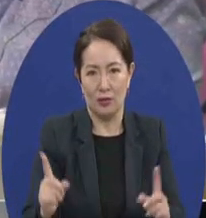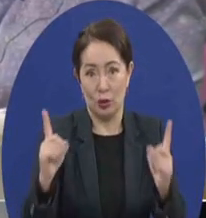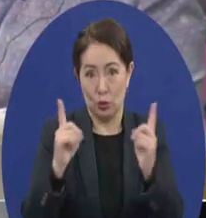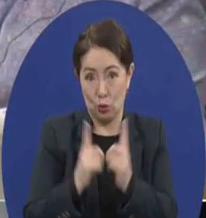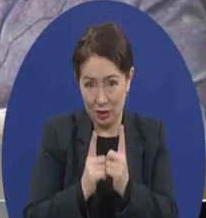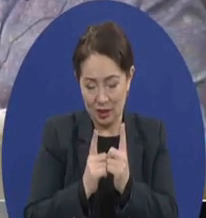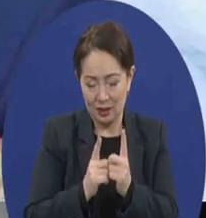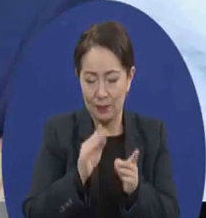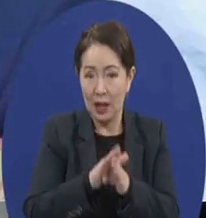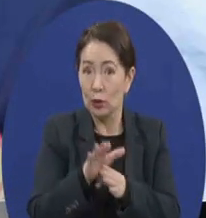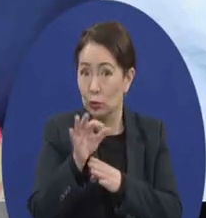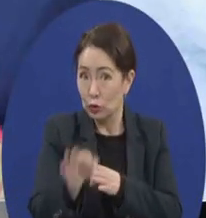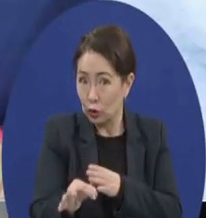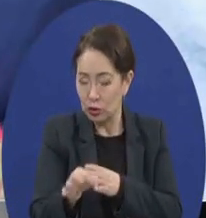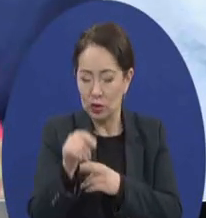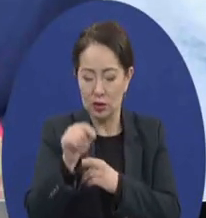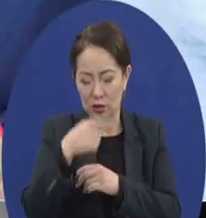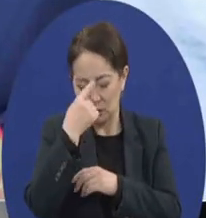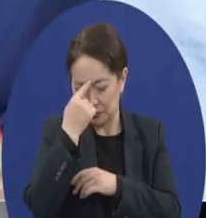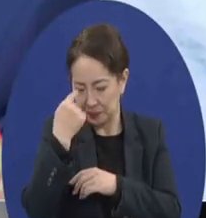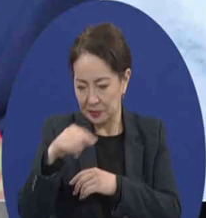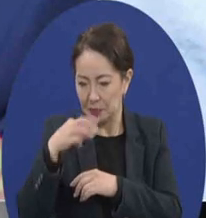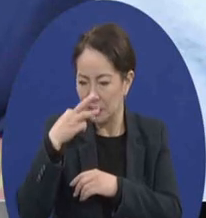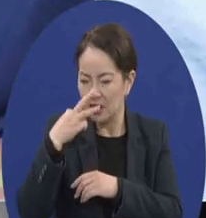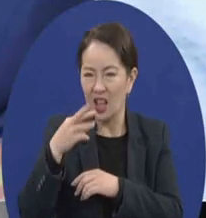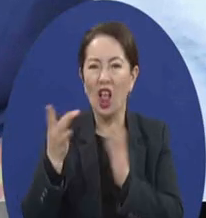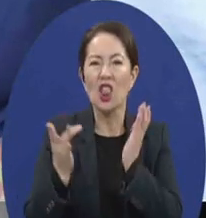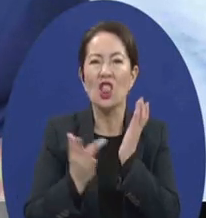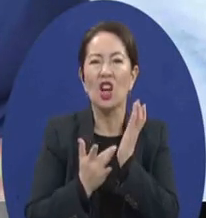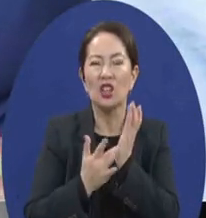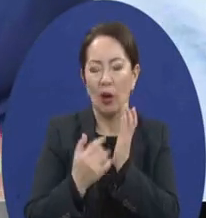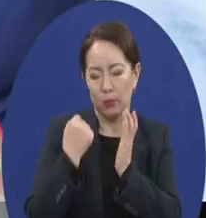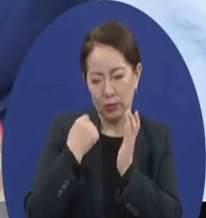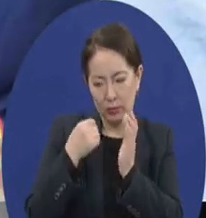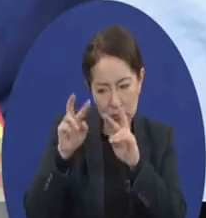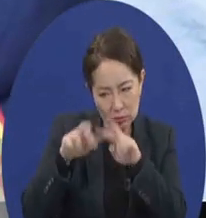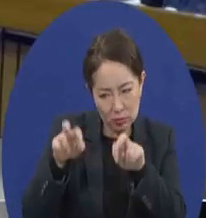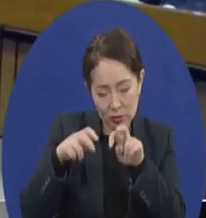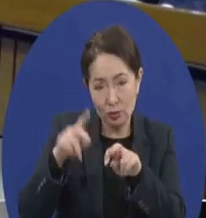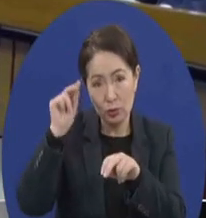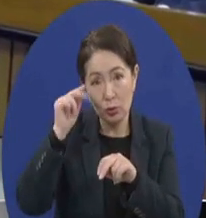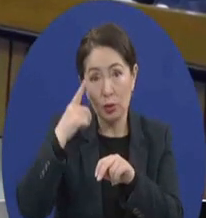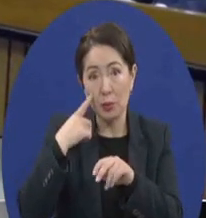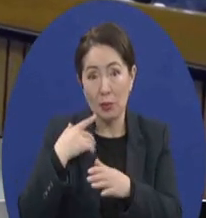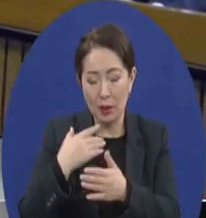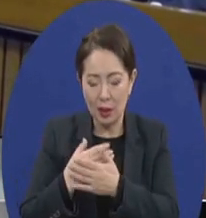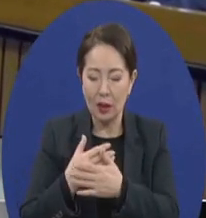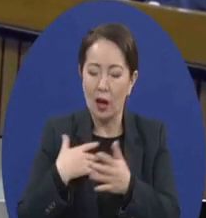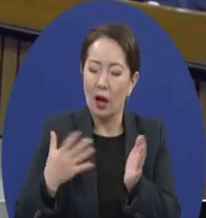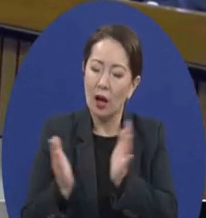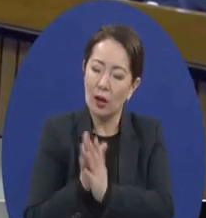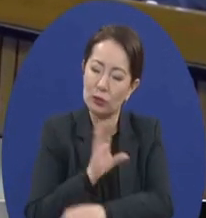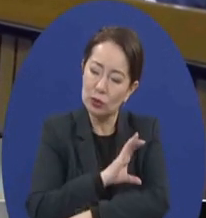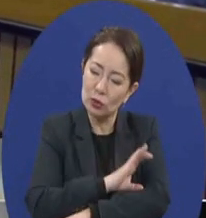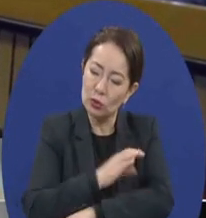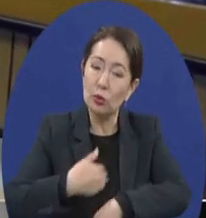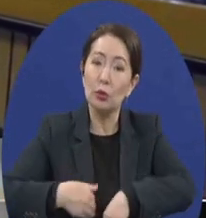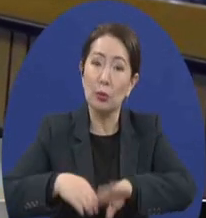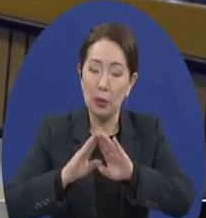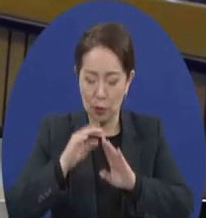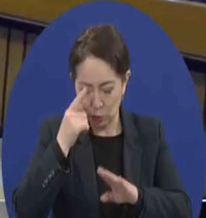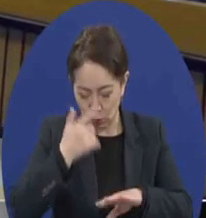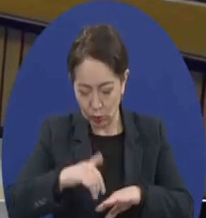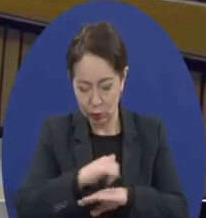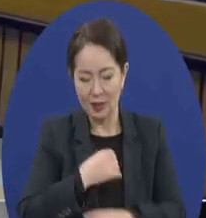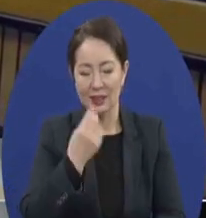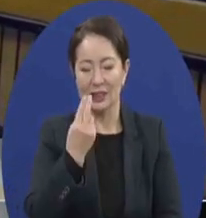хийсэн. За энэ үеэр улсын хурлын дарга энэтхэгийн мэдээллийн технологийн салбарын ололт амжилтаа суралцах, энэ зорилгоор хамтарсан сургууль байгуулах, Монгол цахиврын